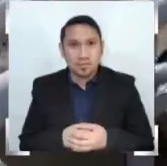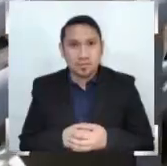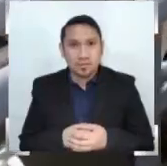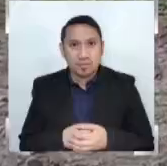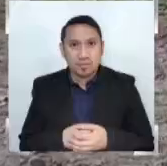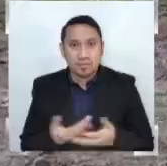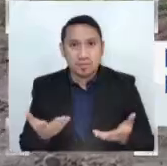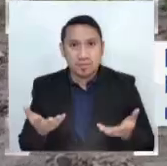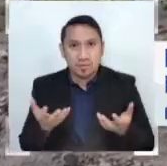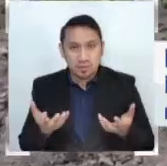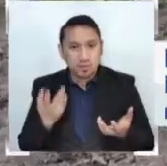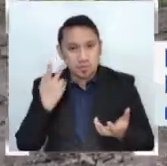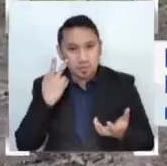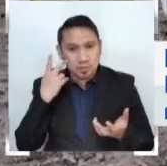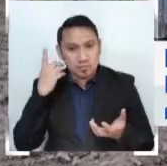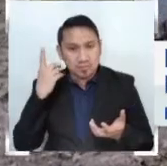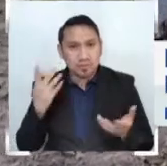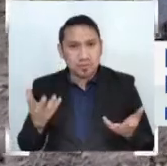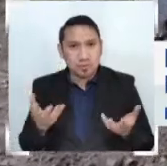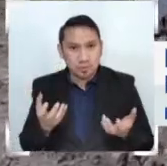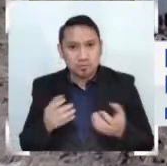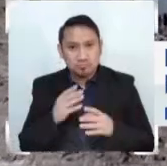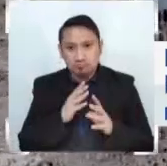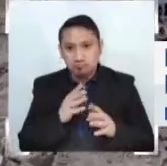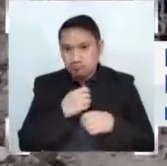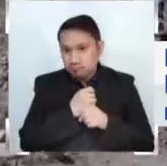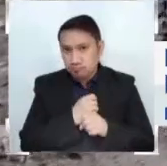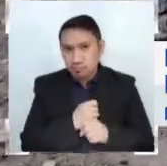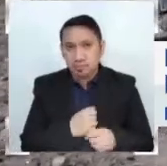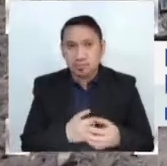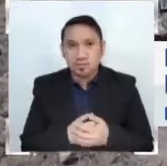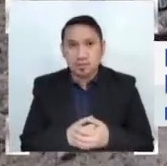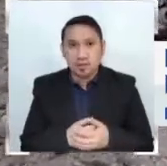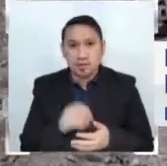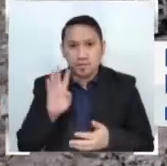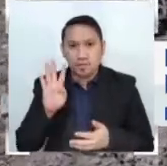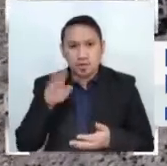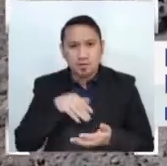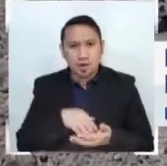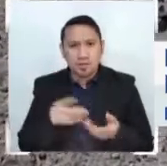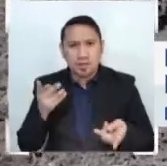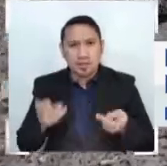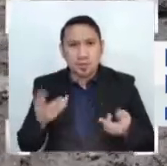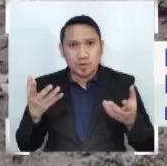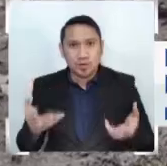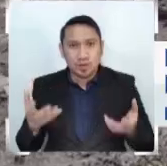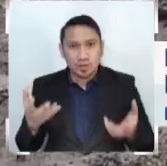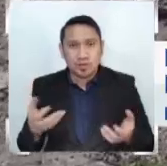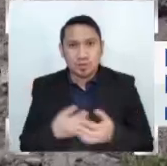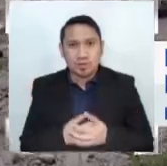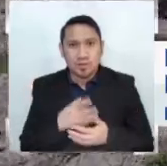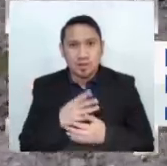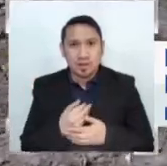ng exoskeleton na si Jonathan Tippett, nasa 4,000 kilos ang bigat nito at may taas na 10